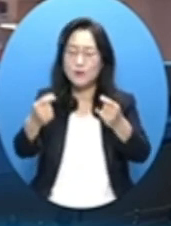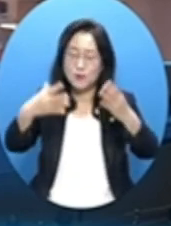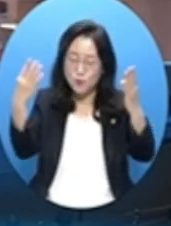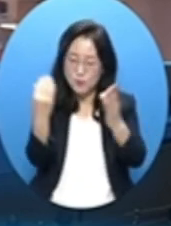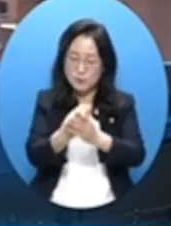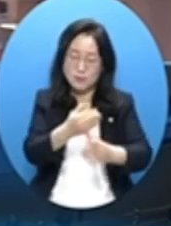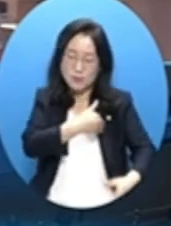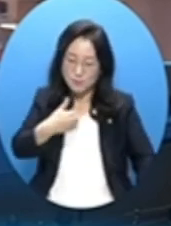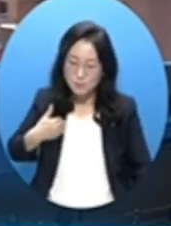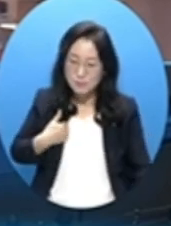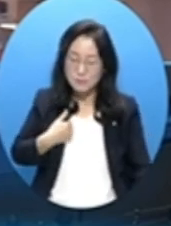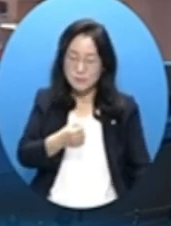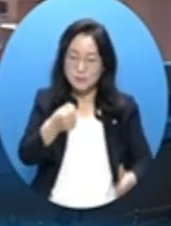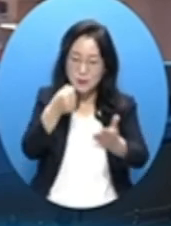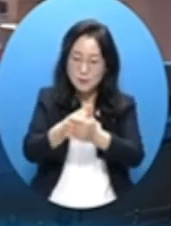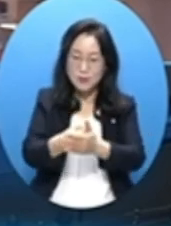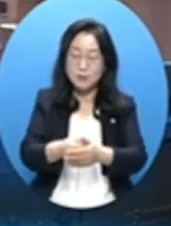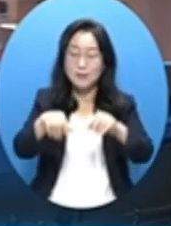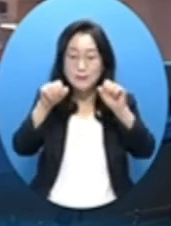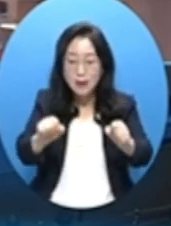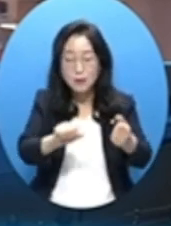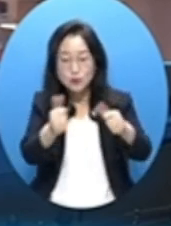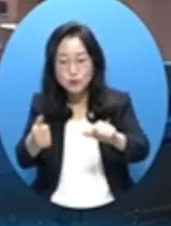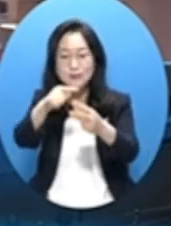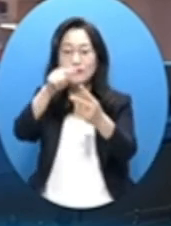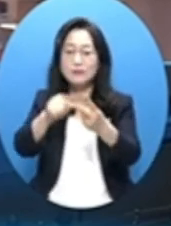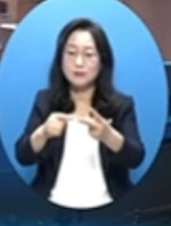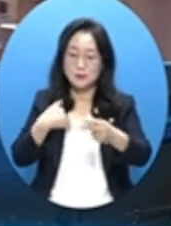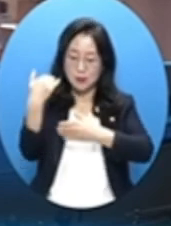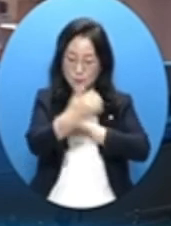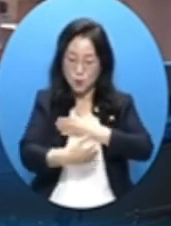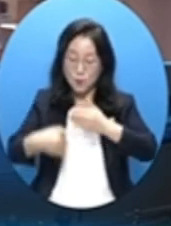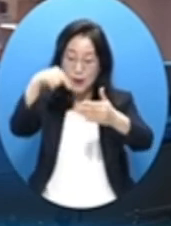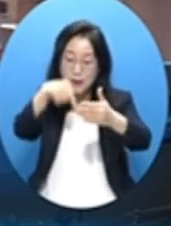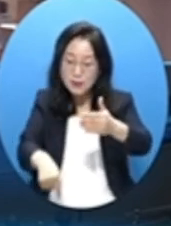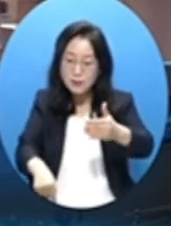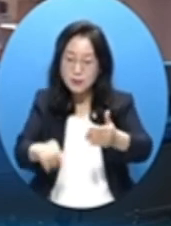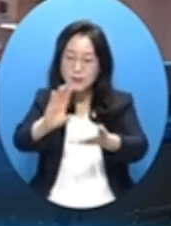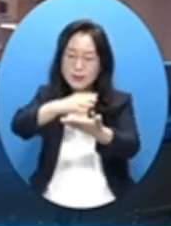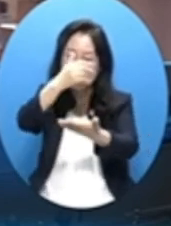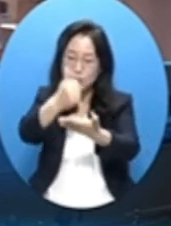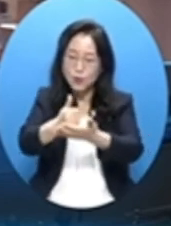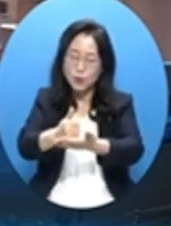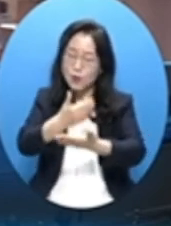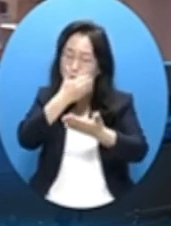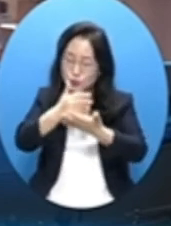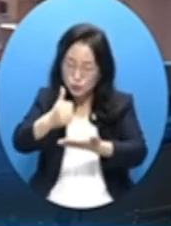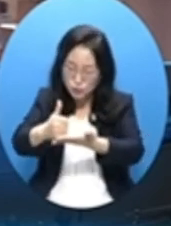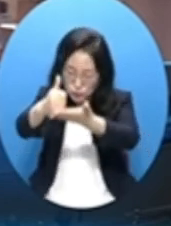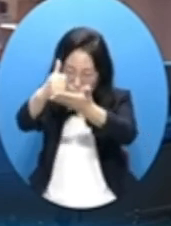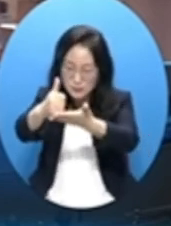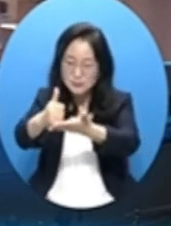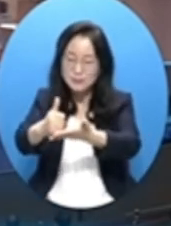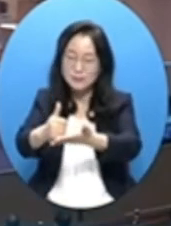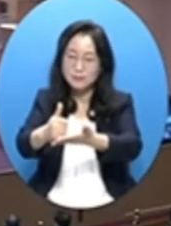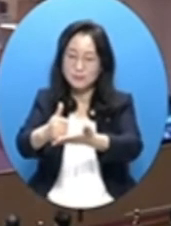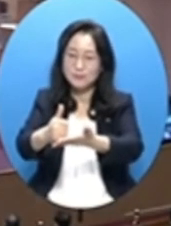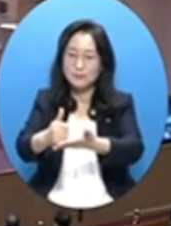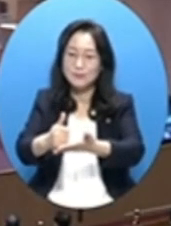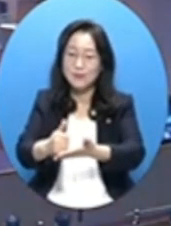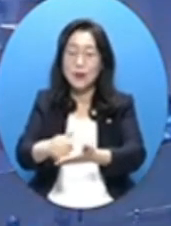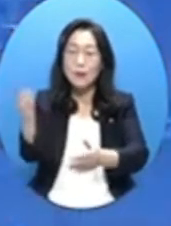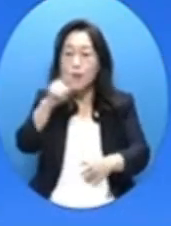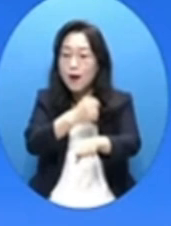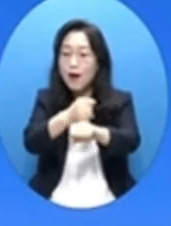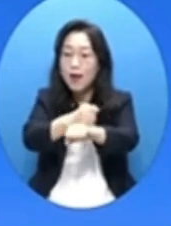담대하여 살든지 죽든지 내 몸에서 그리스도가 존귀하게 되게 하려 하나니. 무엇을